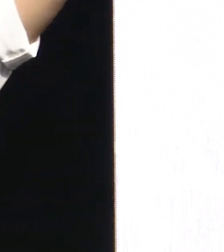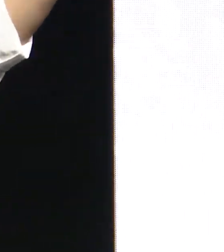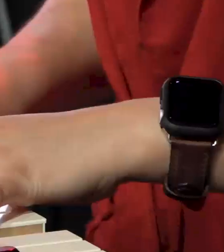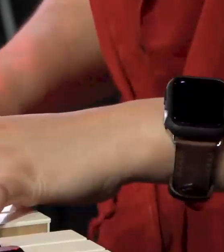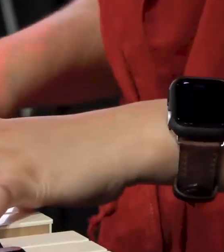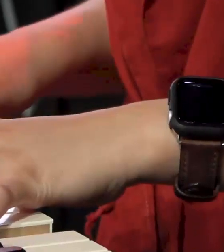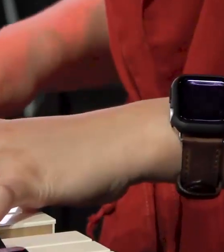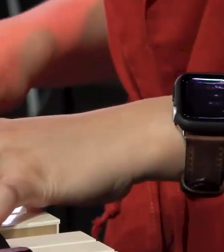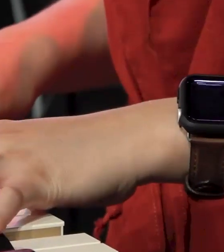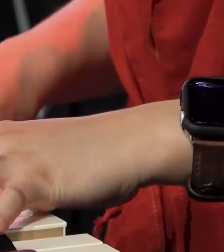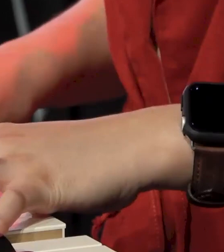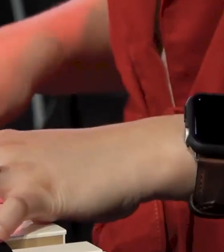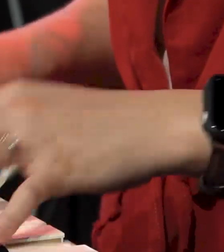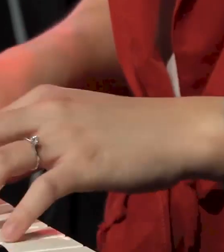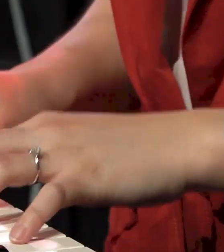Yes Lord.